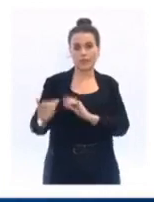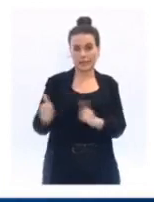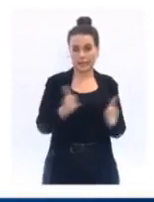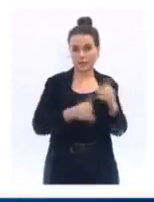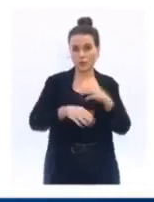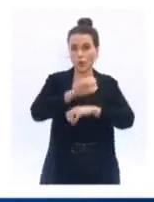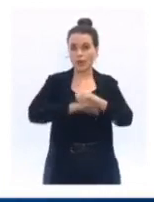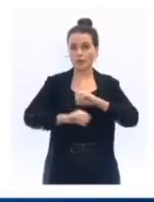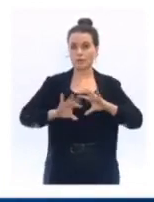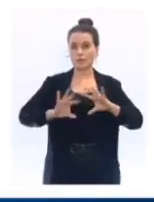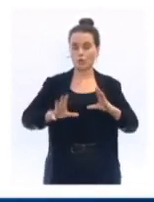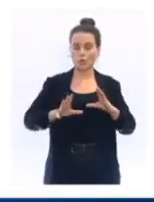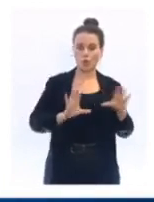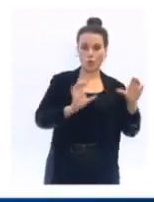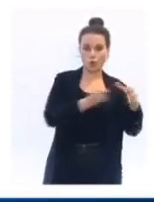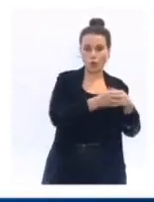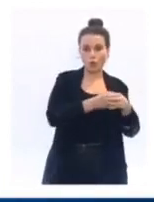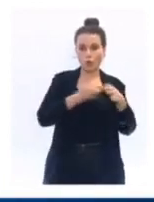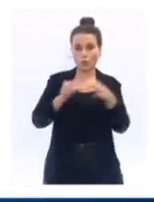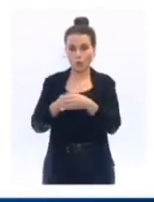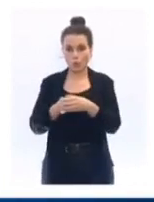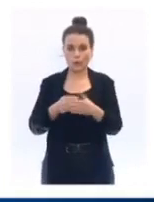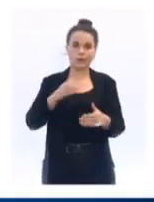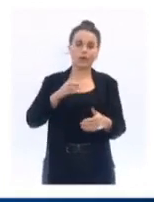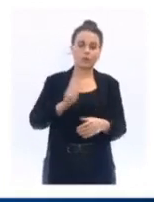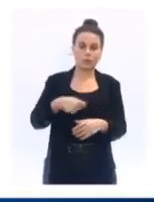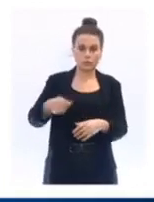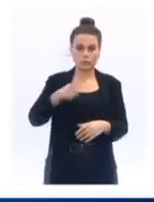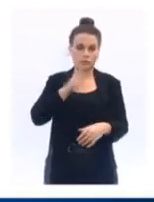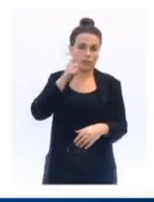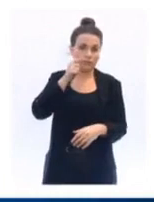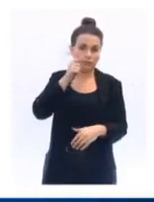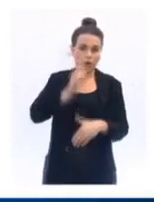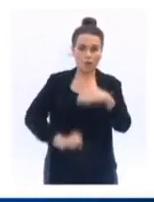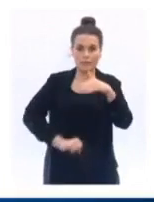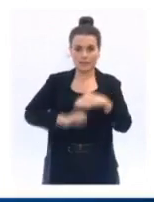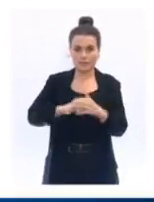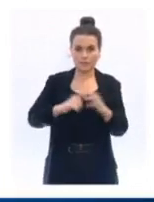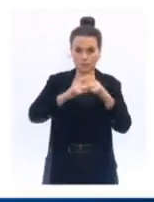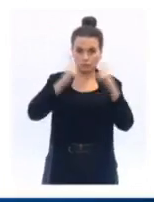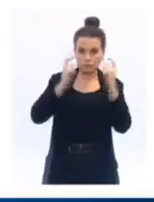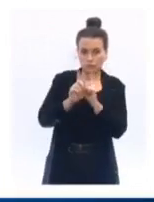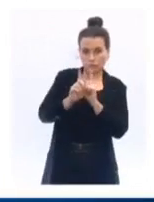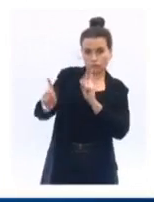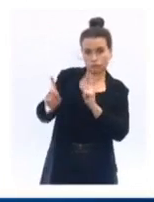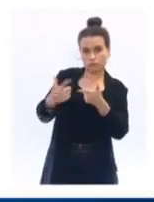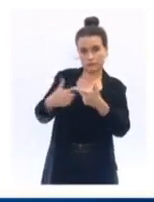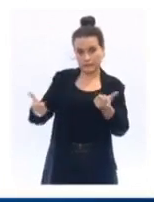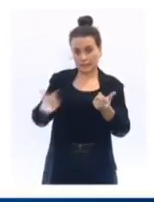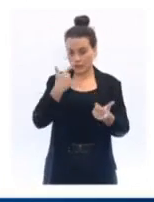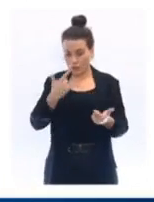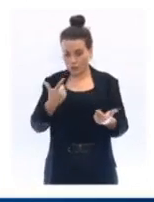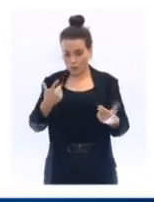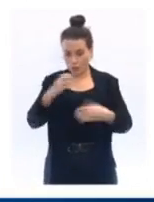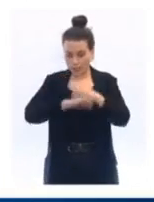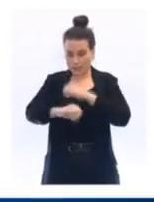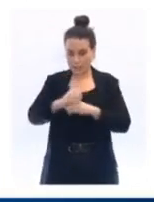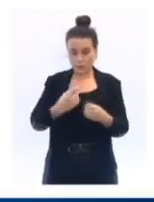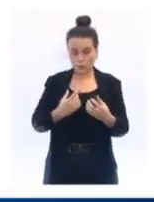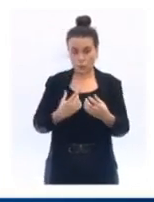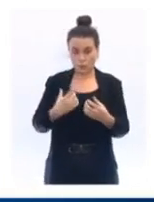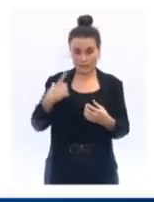remplacées par des temps de pause en classe. Enfin, en quatrième lieu, la restauration scolaire est maintenue, pour des raisons sociales en